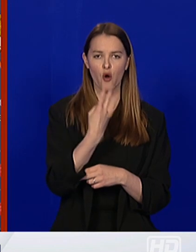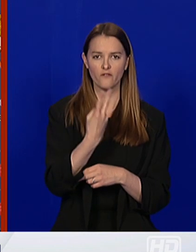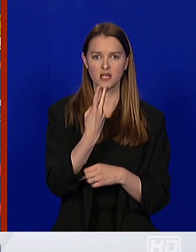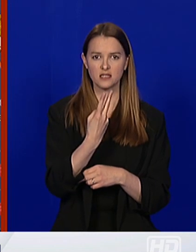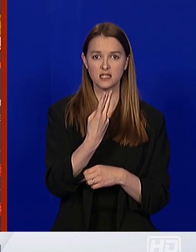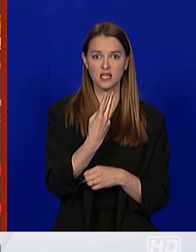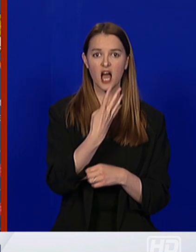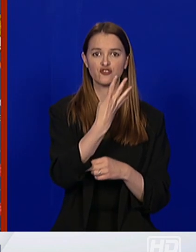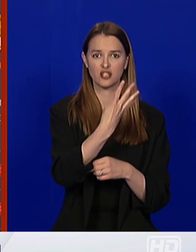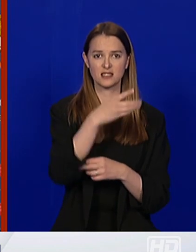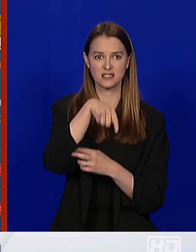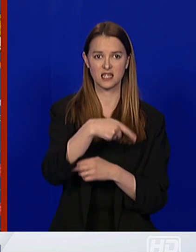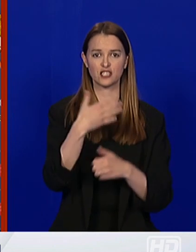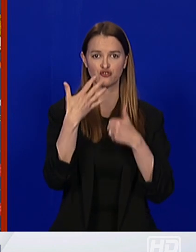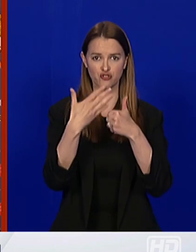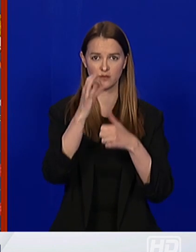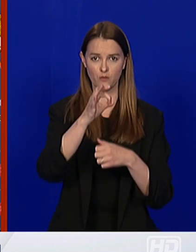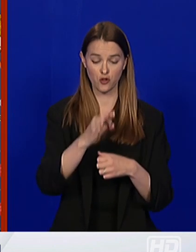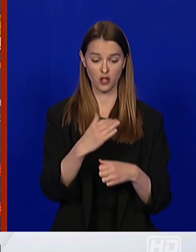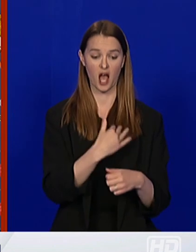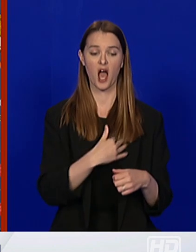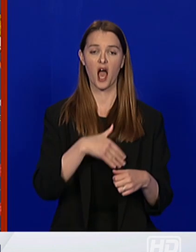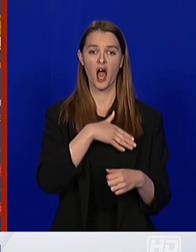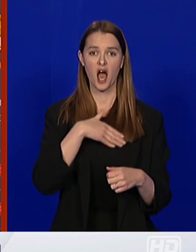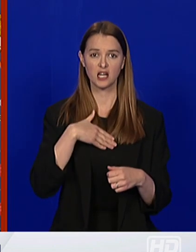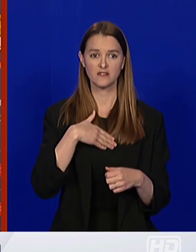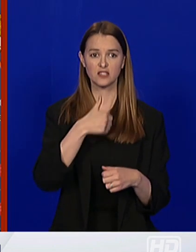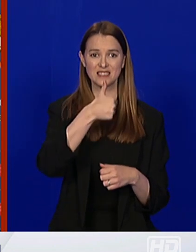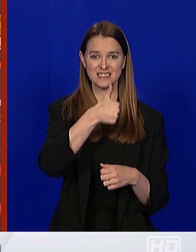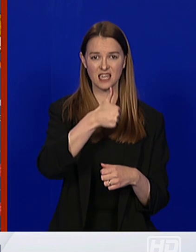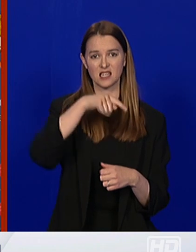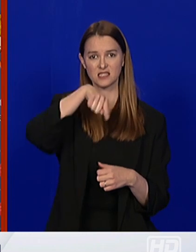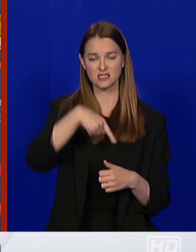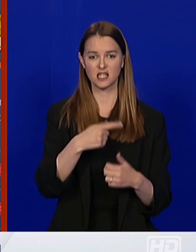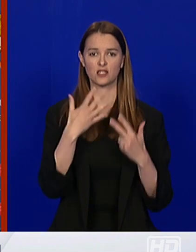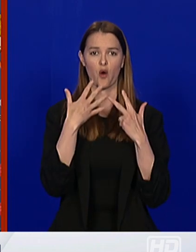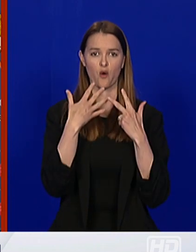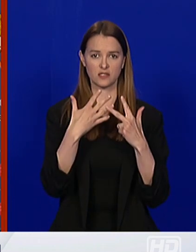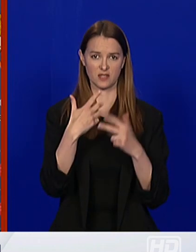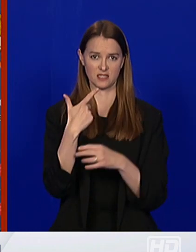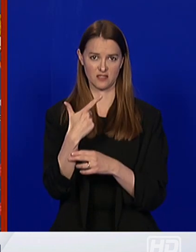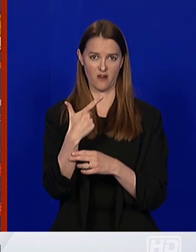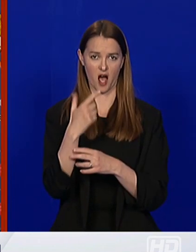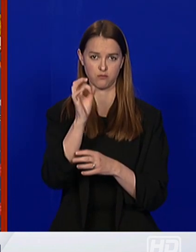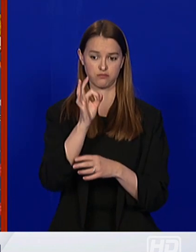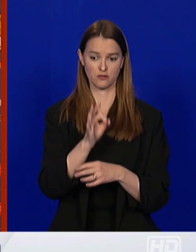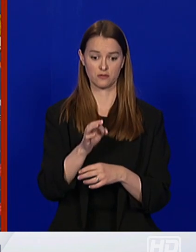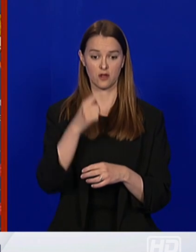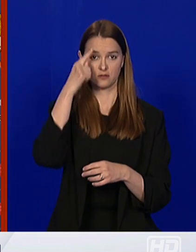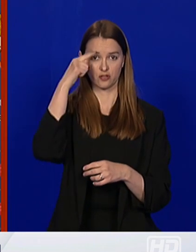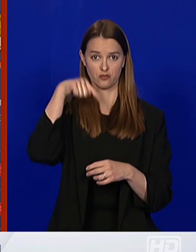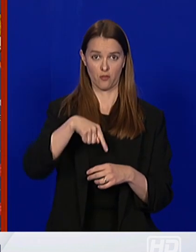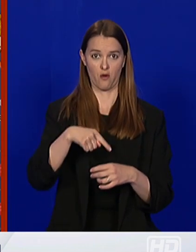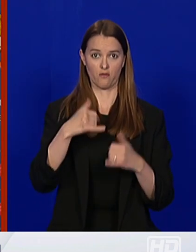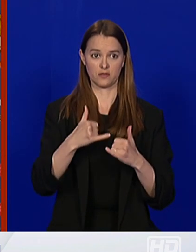od 4,6%, te Hrvatska postotak od 1,82%. Što u ovom trenutku vrlo značajno i